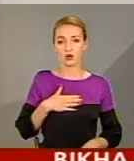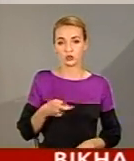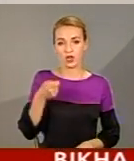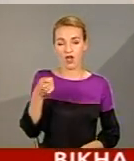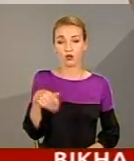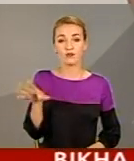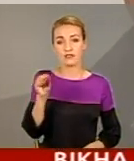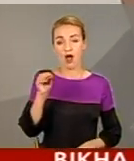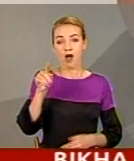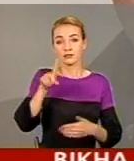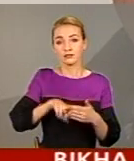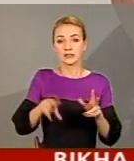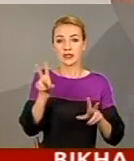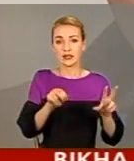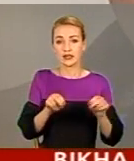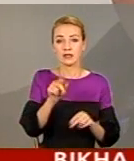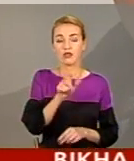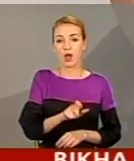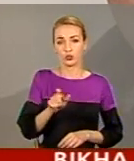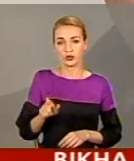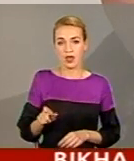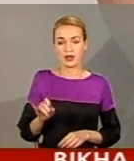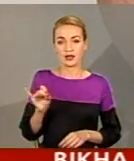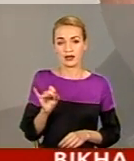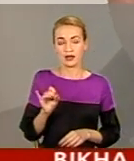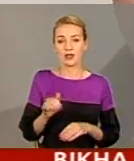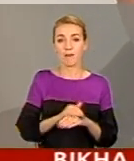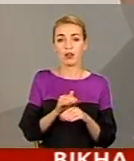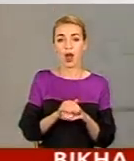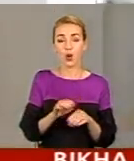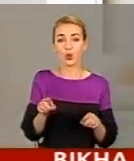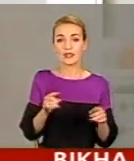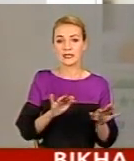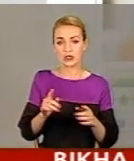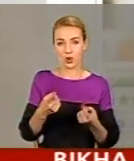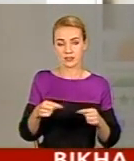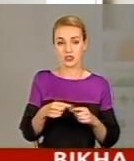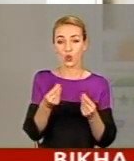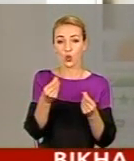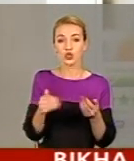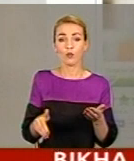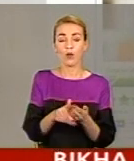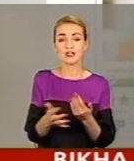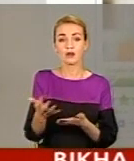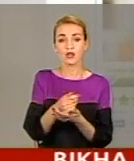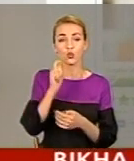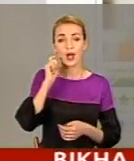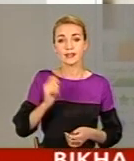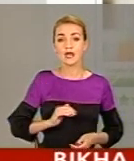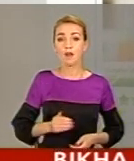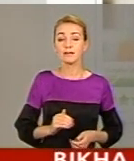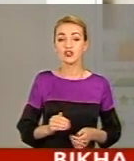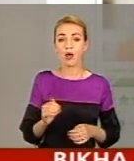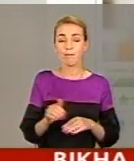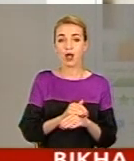вся надія тільки на те, що на людей і на благодійні організації. Гроші допомагає збирати Українська біржа благодійності.